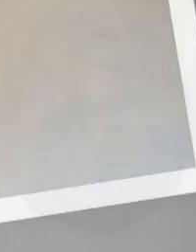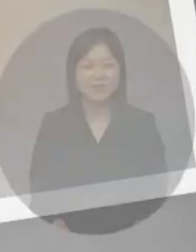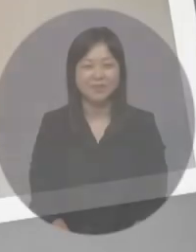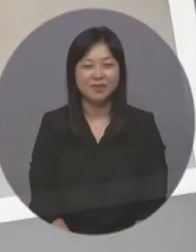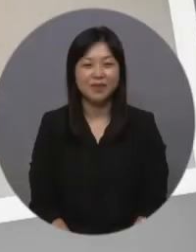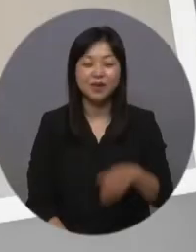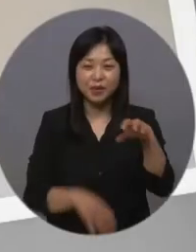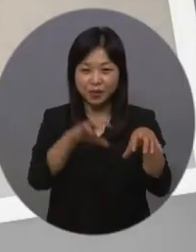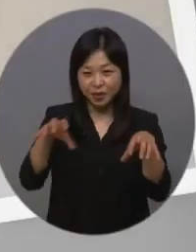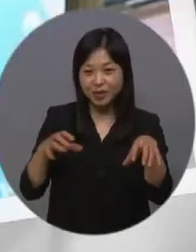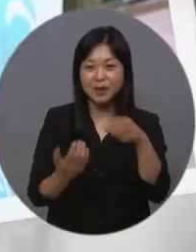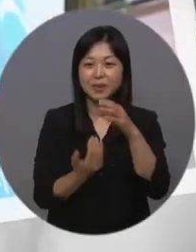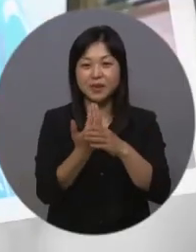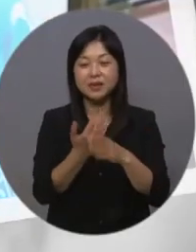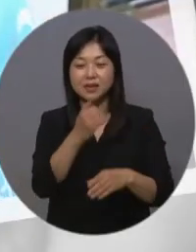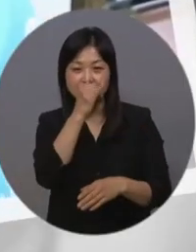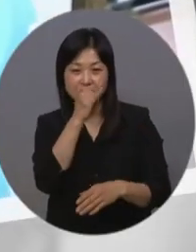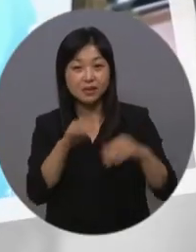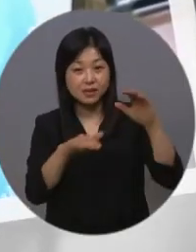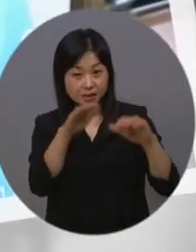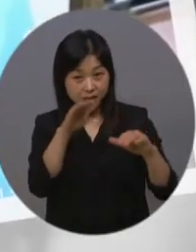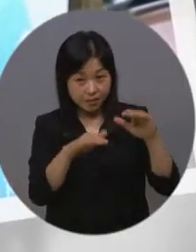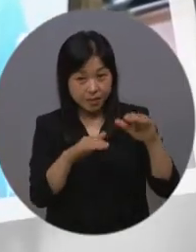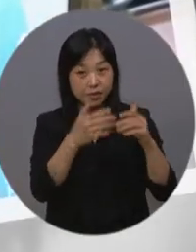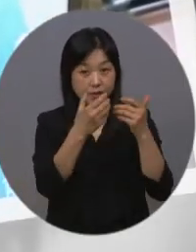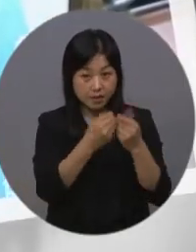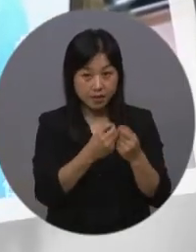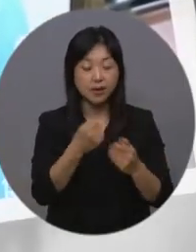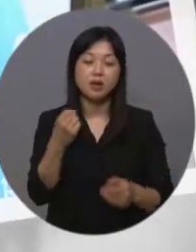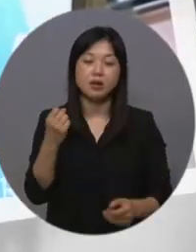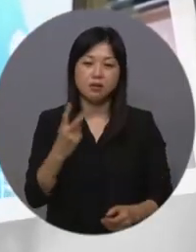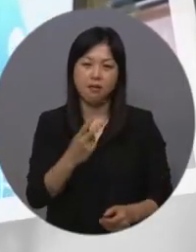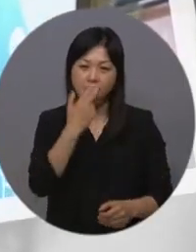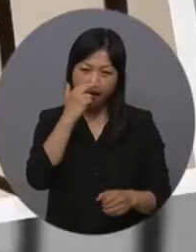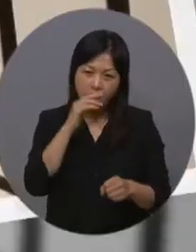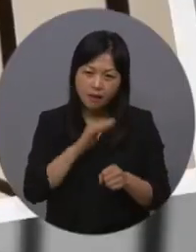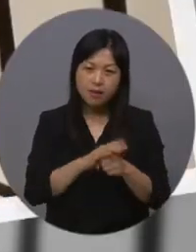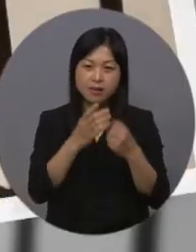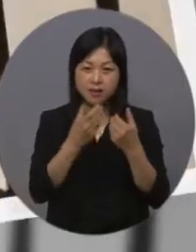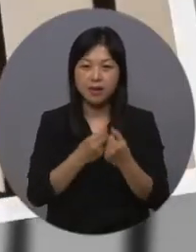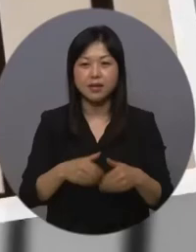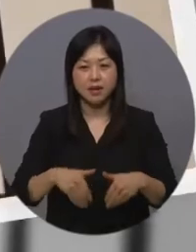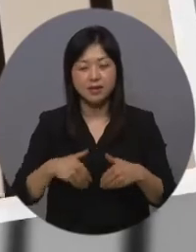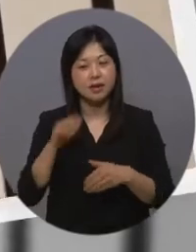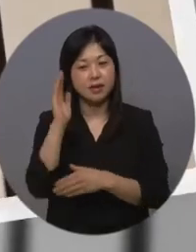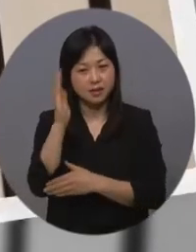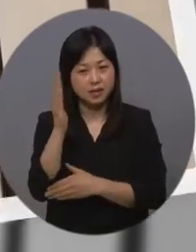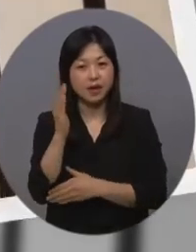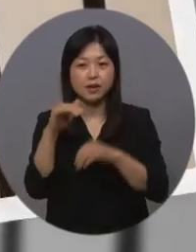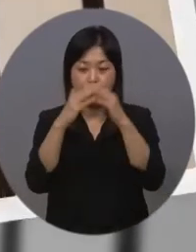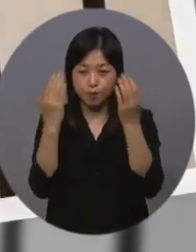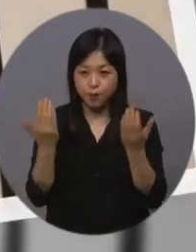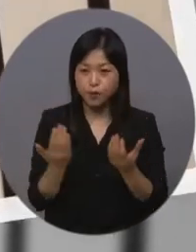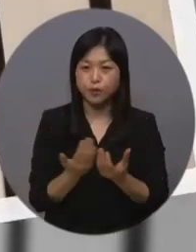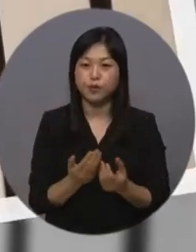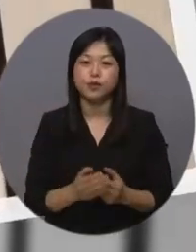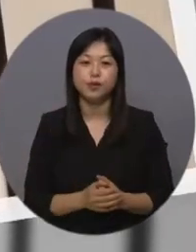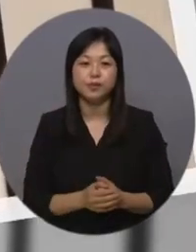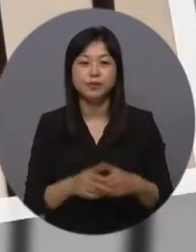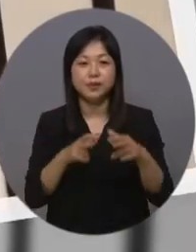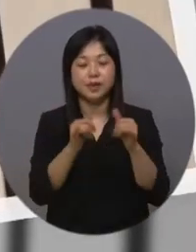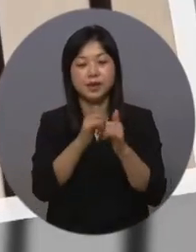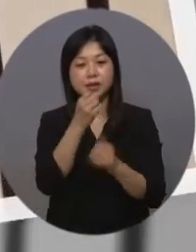우리 주변에서 일어나는 불공정한 사례부터 억울한 사연, 따뜻한 미담까지 장애인신문과